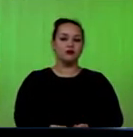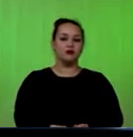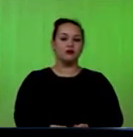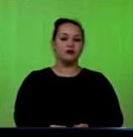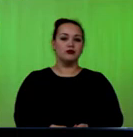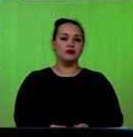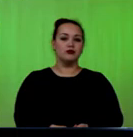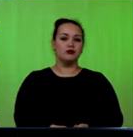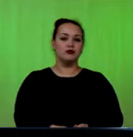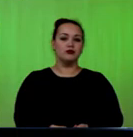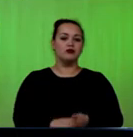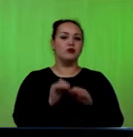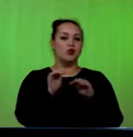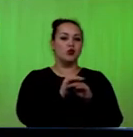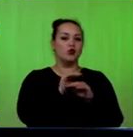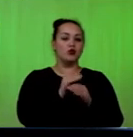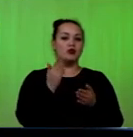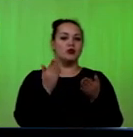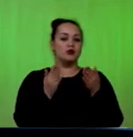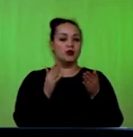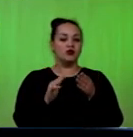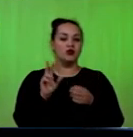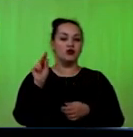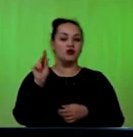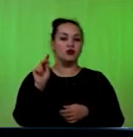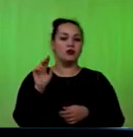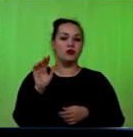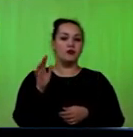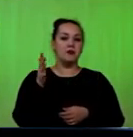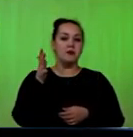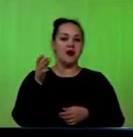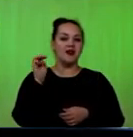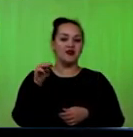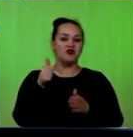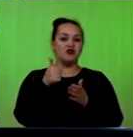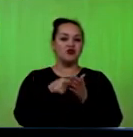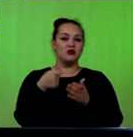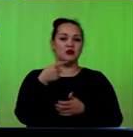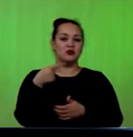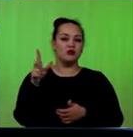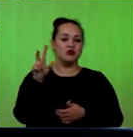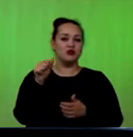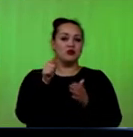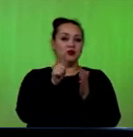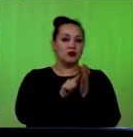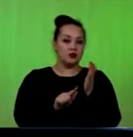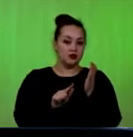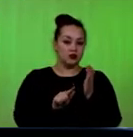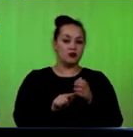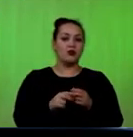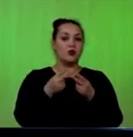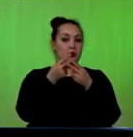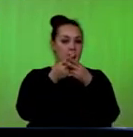молодцы если из числа 5600 вычесть 370 то